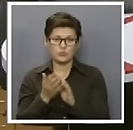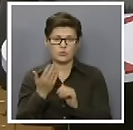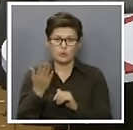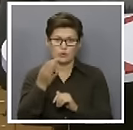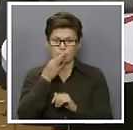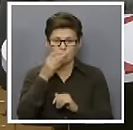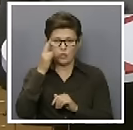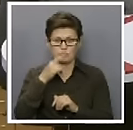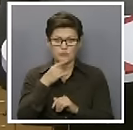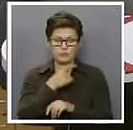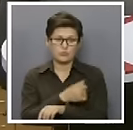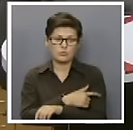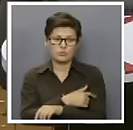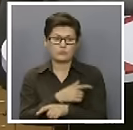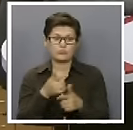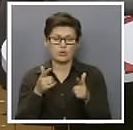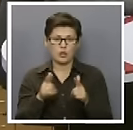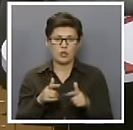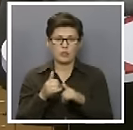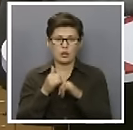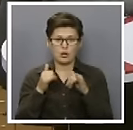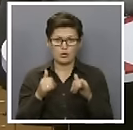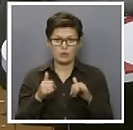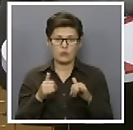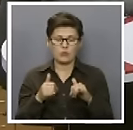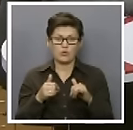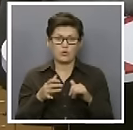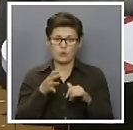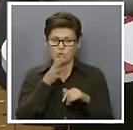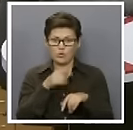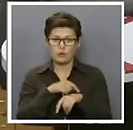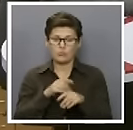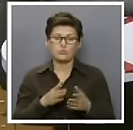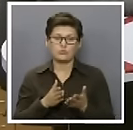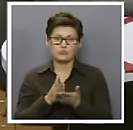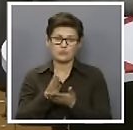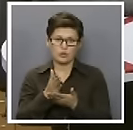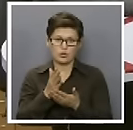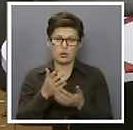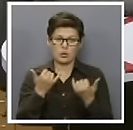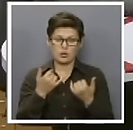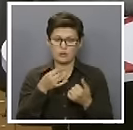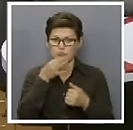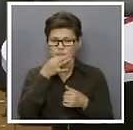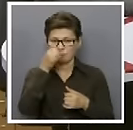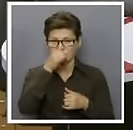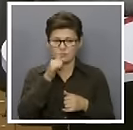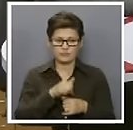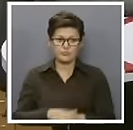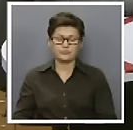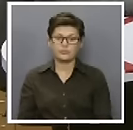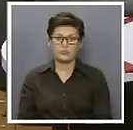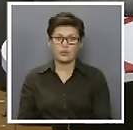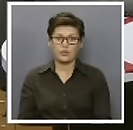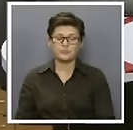айтар едім, Қазақстанда медицина шынымен дамыды, яда даму қарқынына, жолына түсті деп айтатын едім. Қазір оны біз айта алмаймыз. Дамуды үш